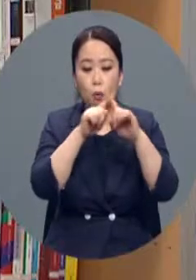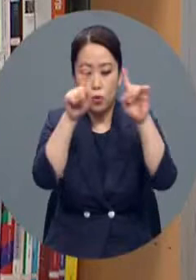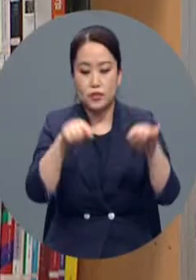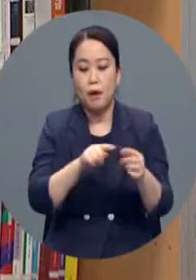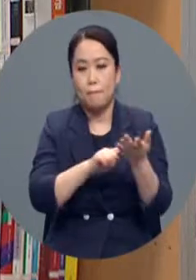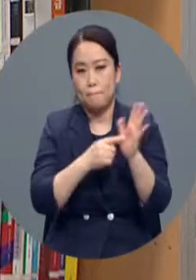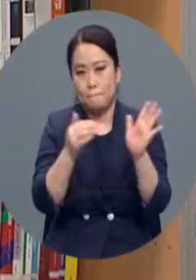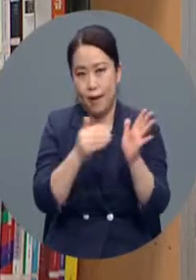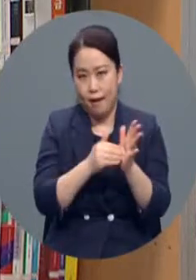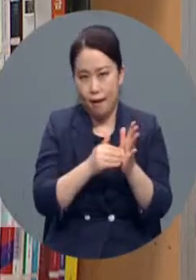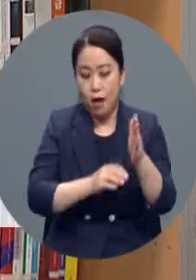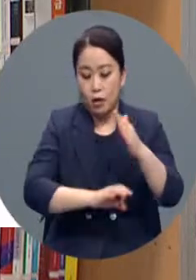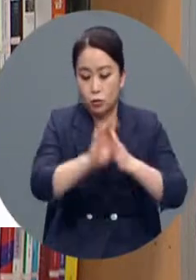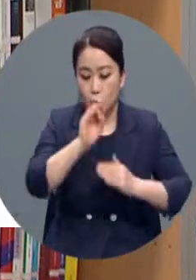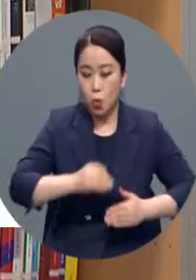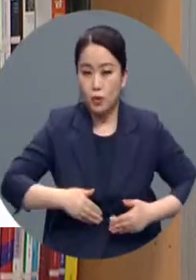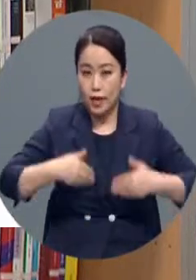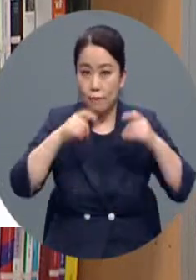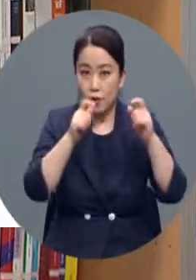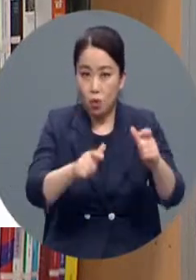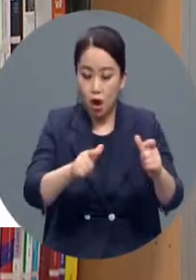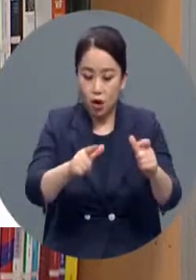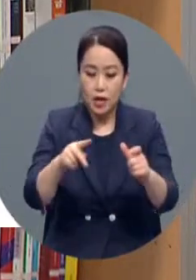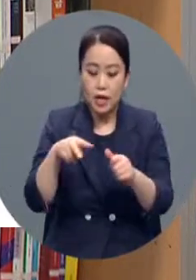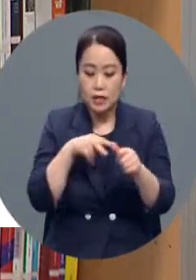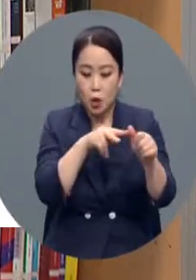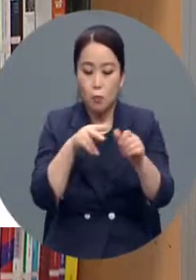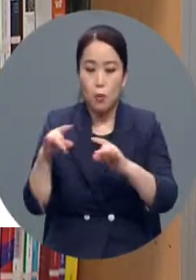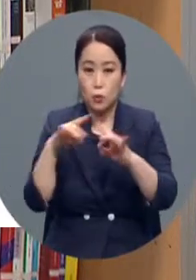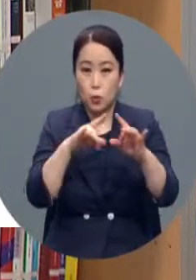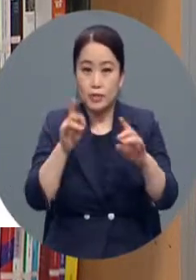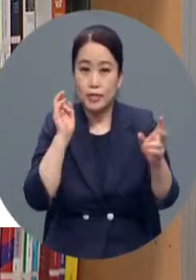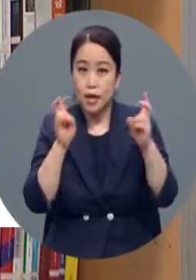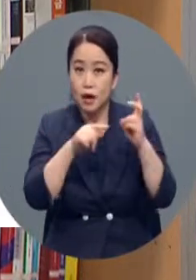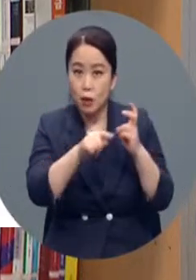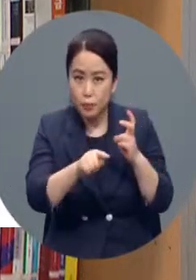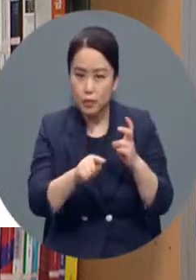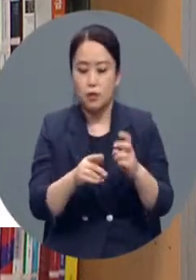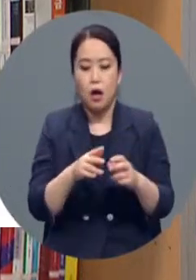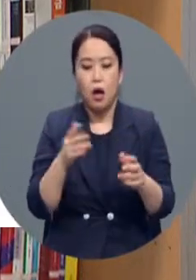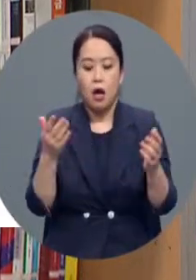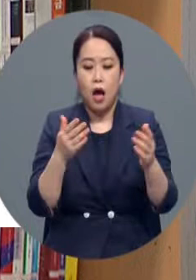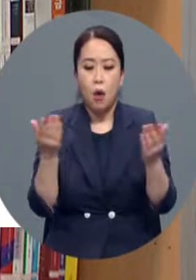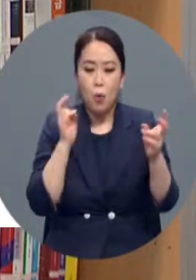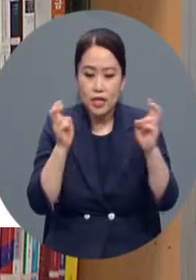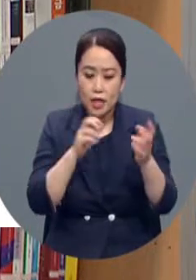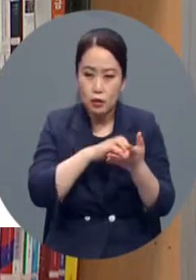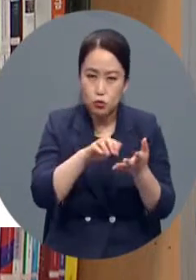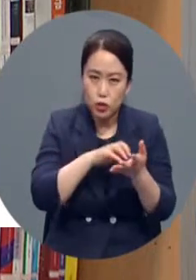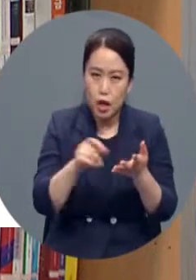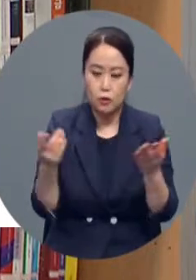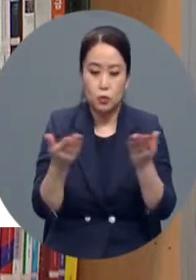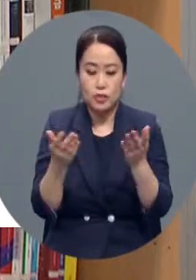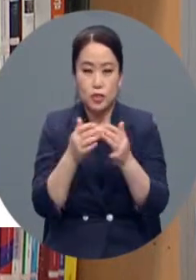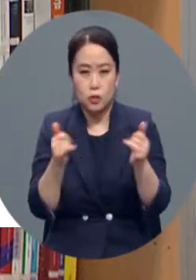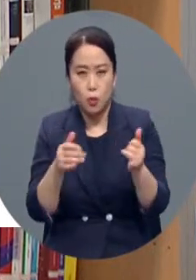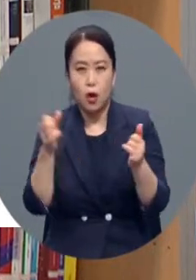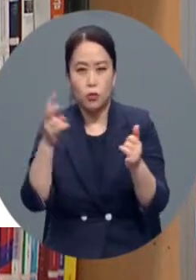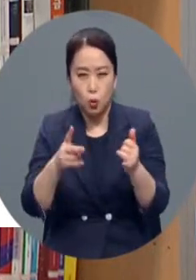끈의 ict 산업 원 사업체 및 청사 다수 부가가치 관련 rnd 투자 당